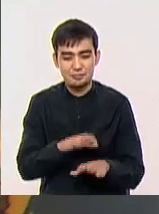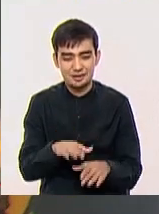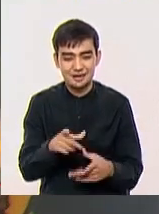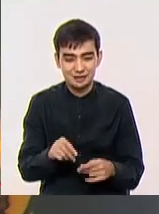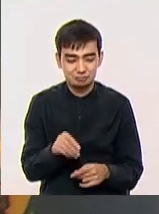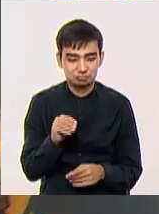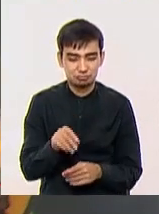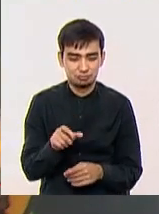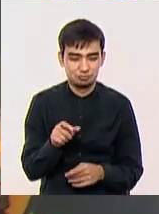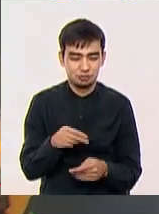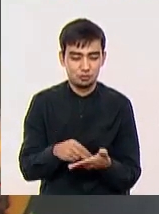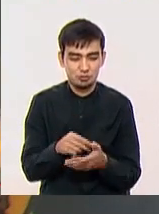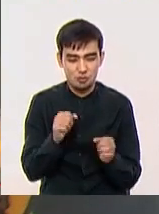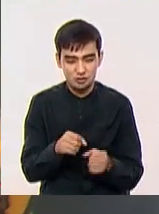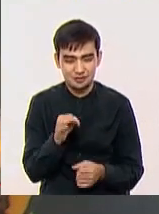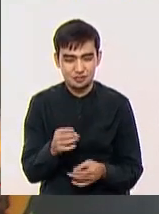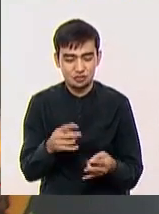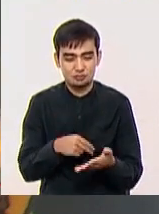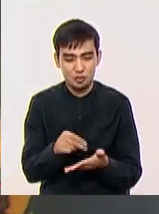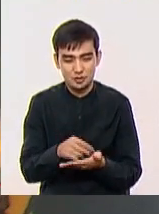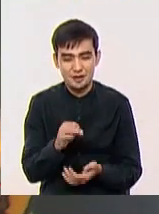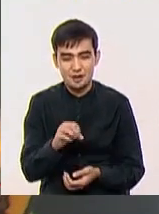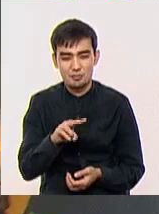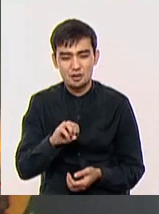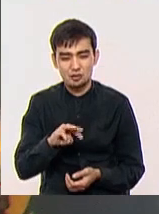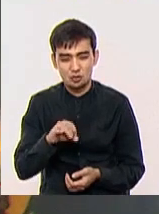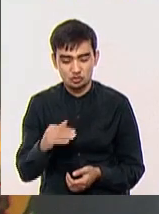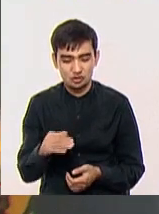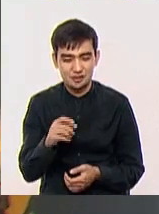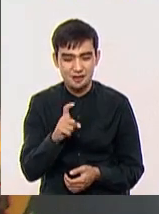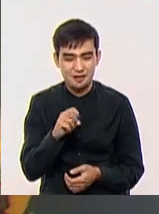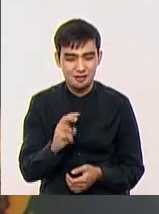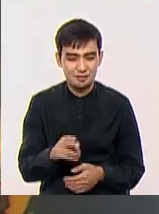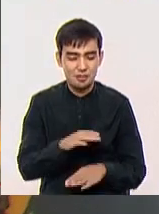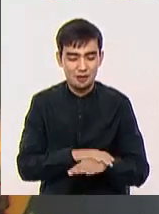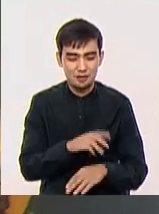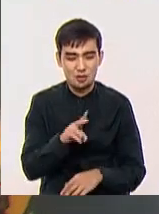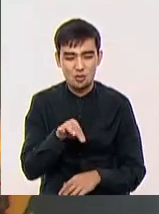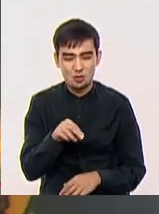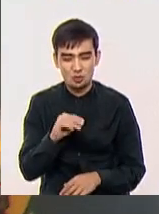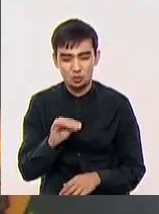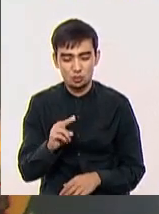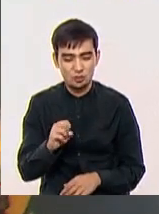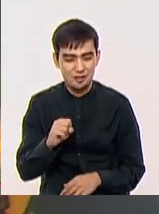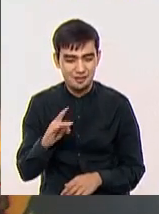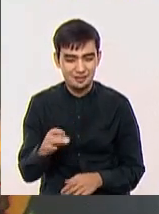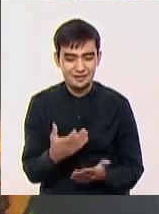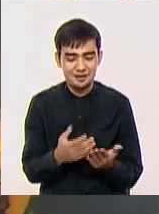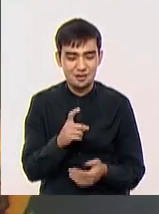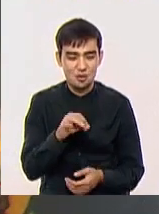этого необходимо совершать покупки и платежи через посттерминалы Халык-банк и Халык-ЮАР, а также приложение